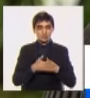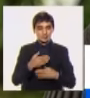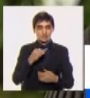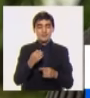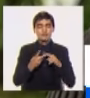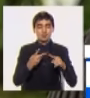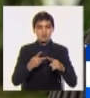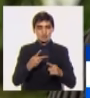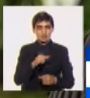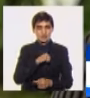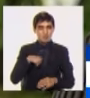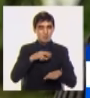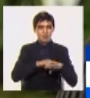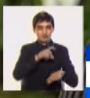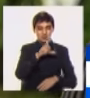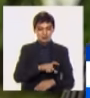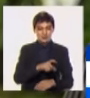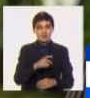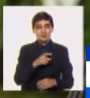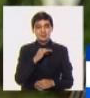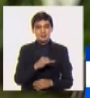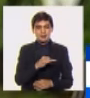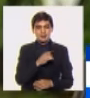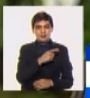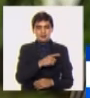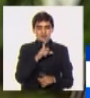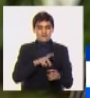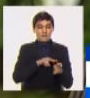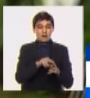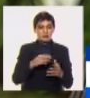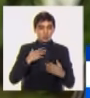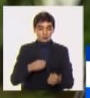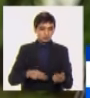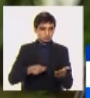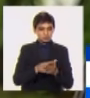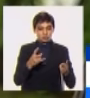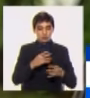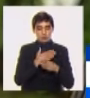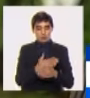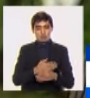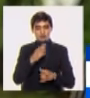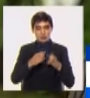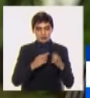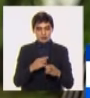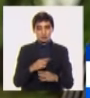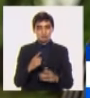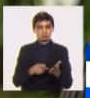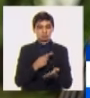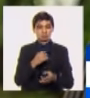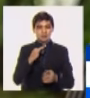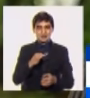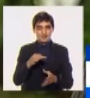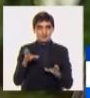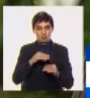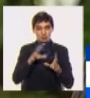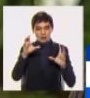вторых самого полицейского во вторых пусть он компенсирует при здоровью пусть он поможет сделать эту операцию мы все